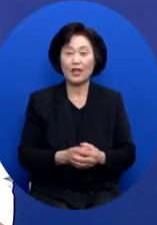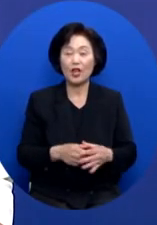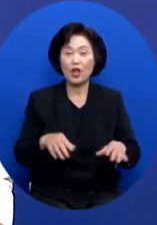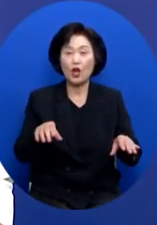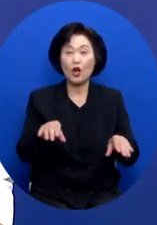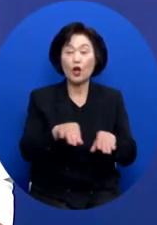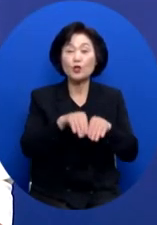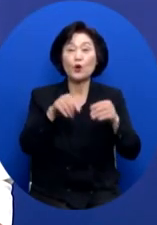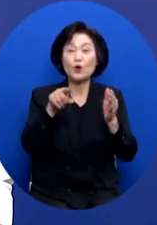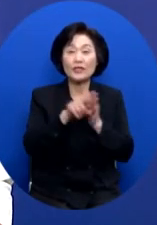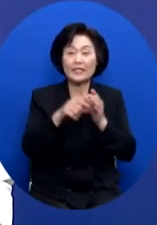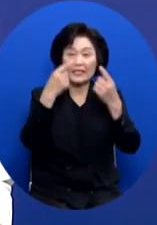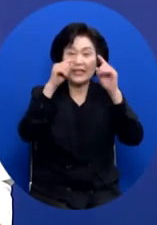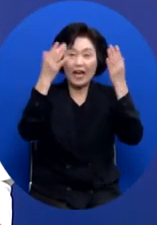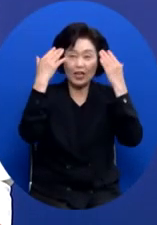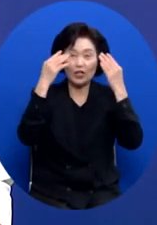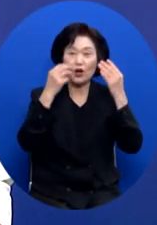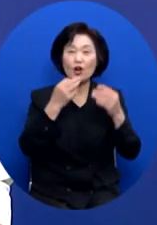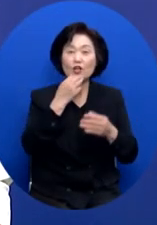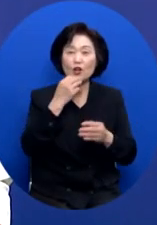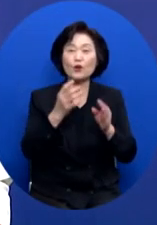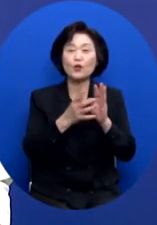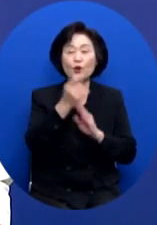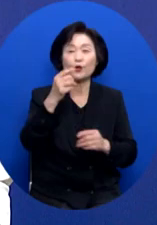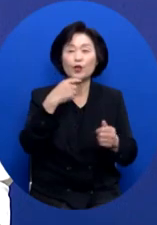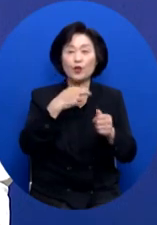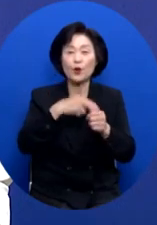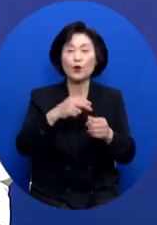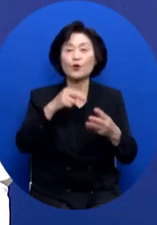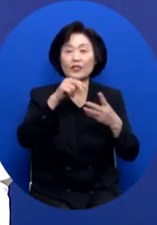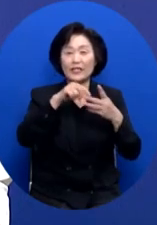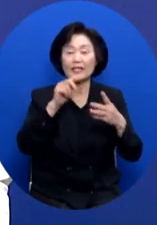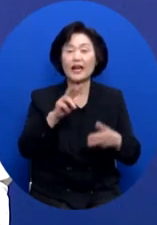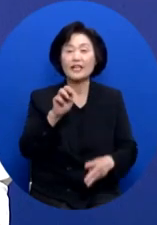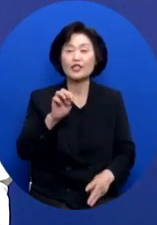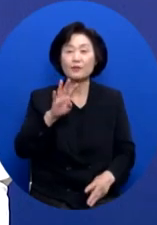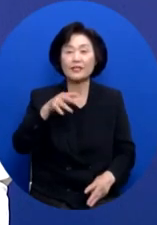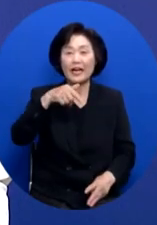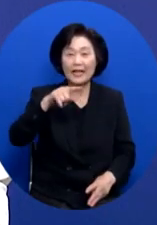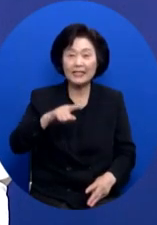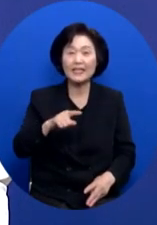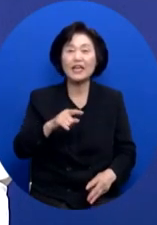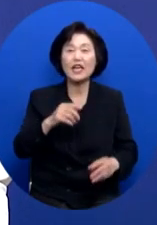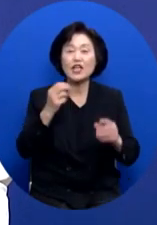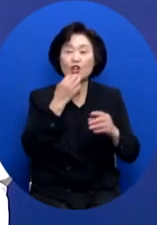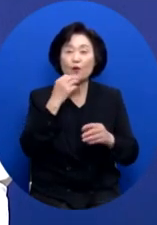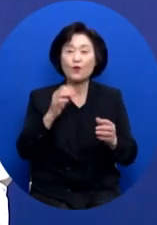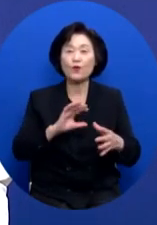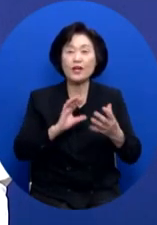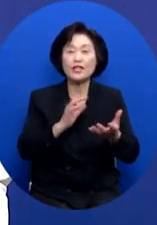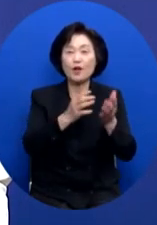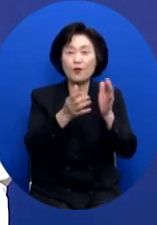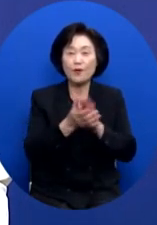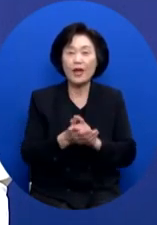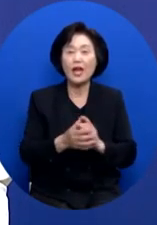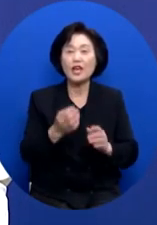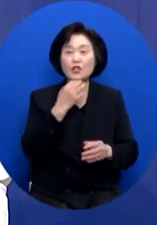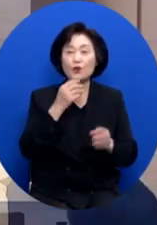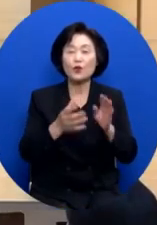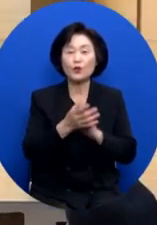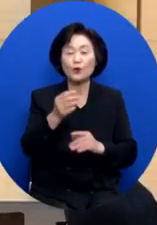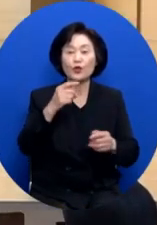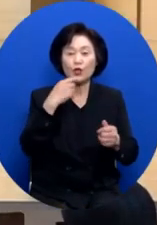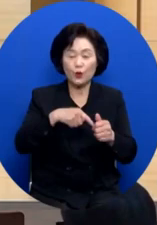총신대학교 서울통일교육센터가 24기 통일교육위원 서울협의회 서울통일교육센터로 출범했습니다.